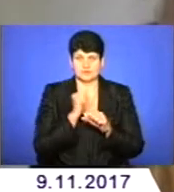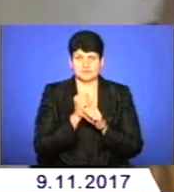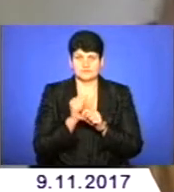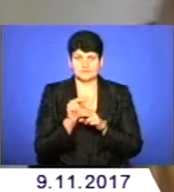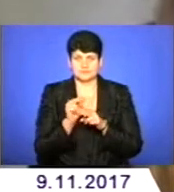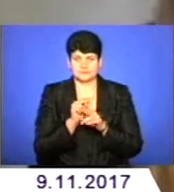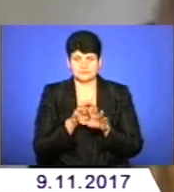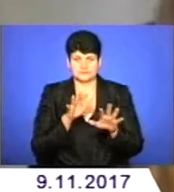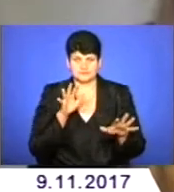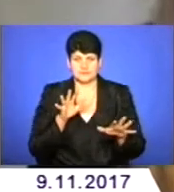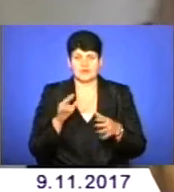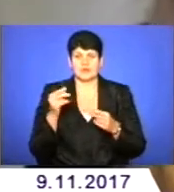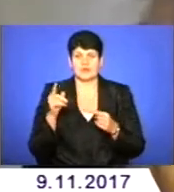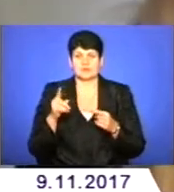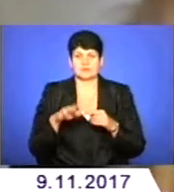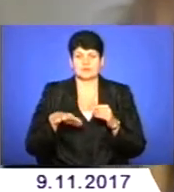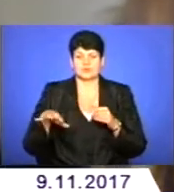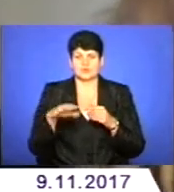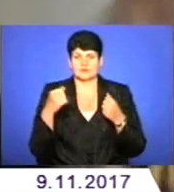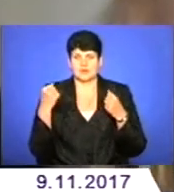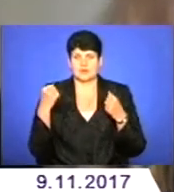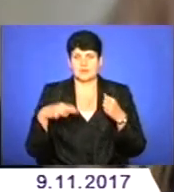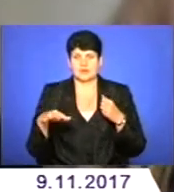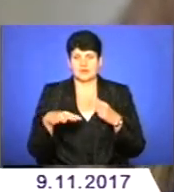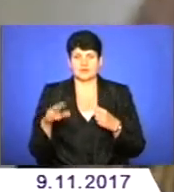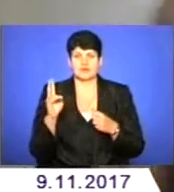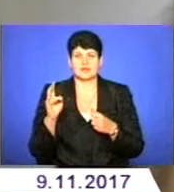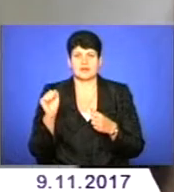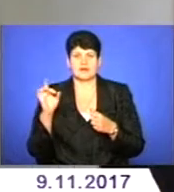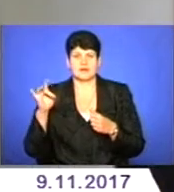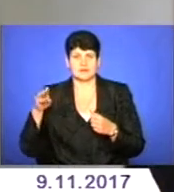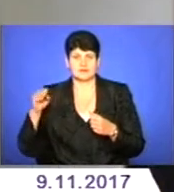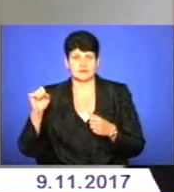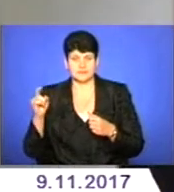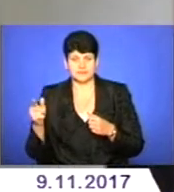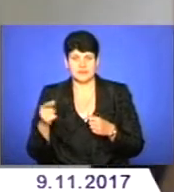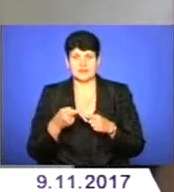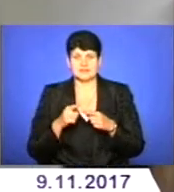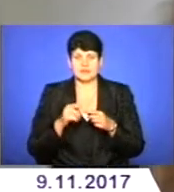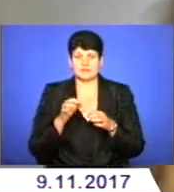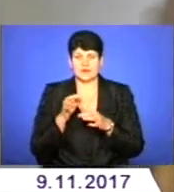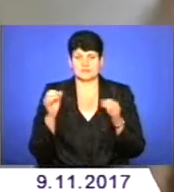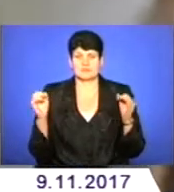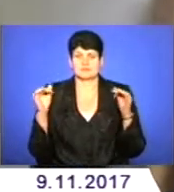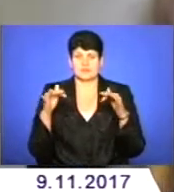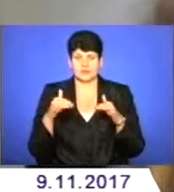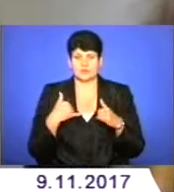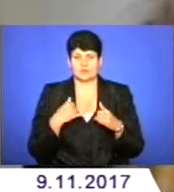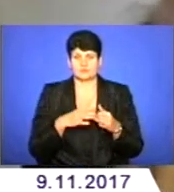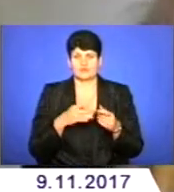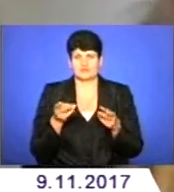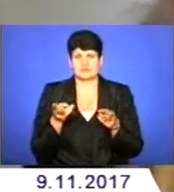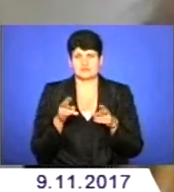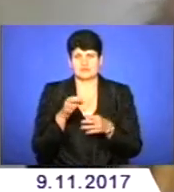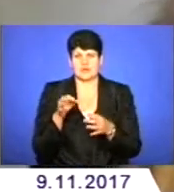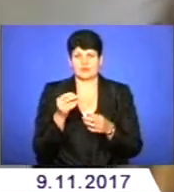для дітей та молоді «Чемпіон» і розвиток та популяризація автоспорту картингу. Власне, 7 проект – це той проект, за яким ми сьогодні збиралися, оскільки у нас був залишок коштів,